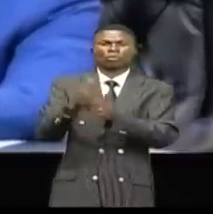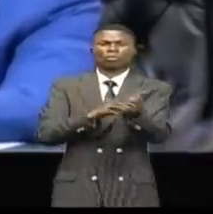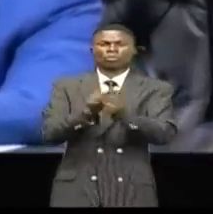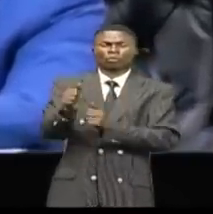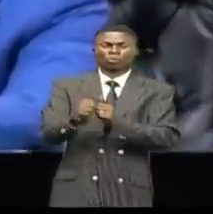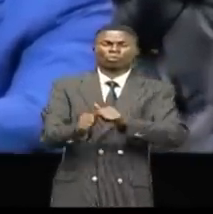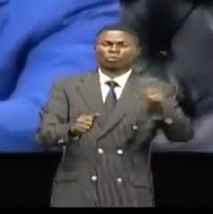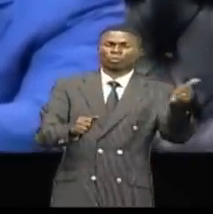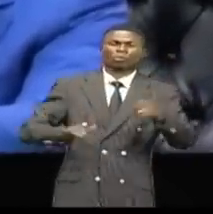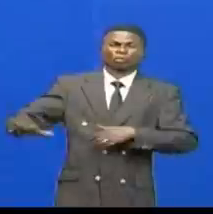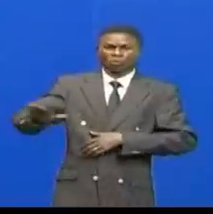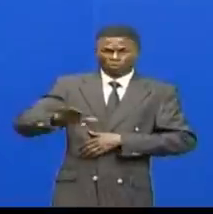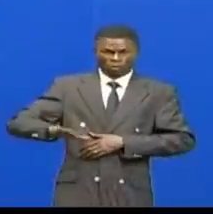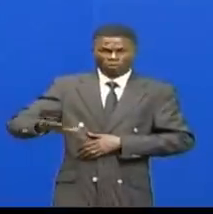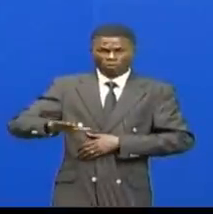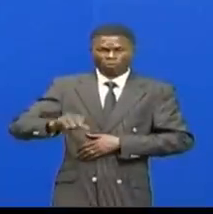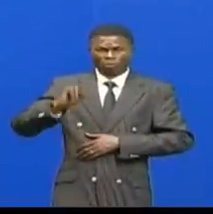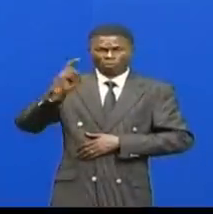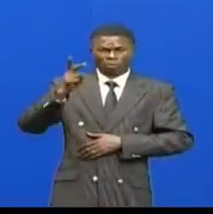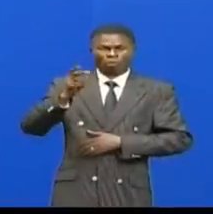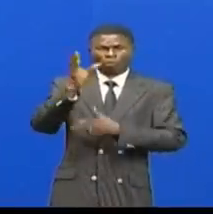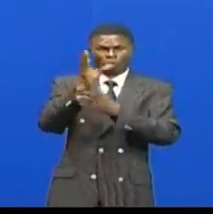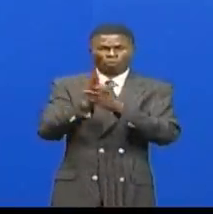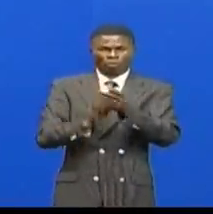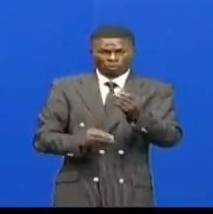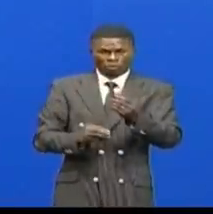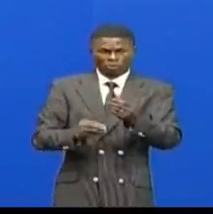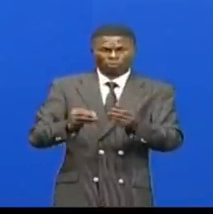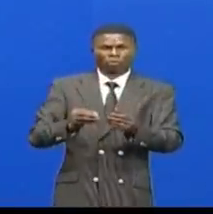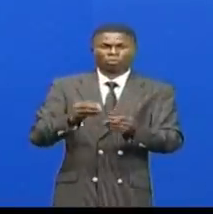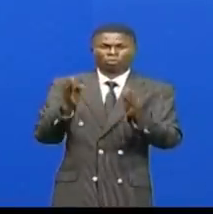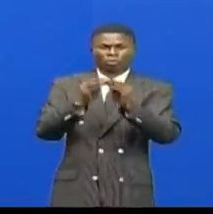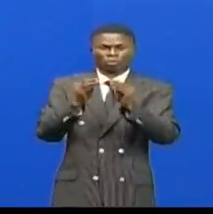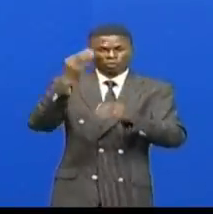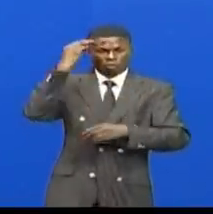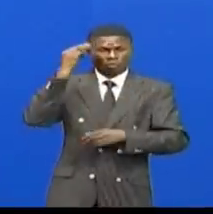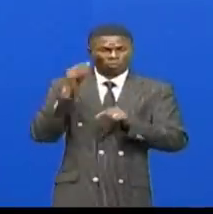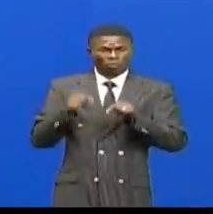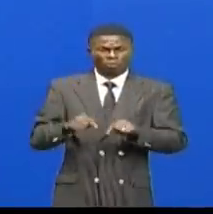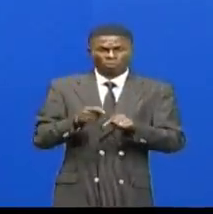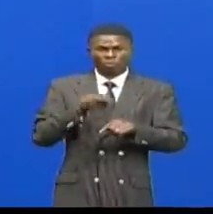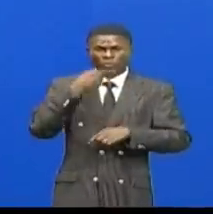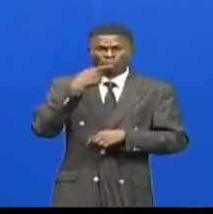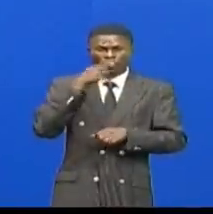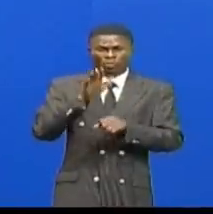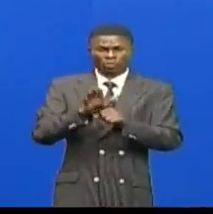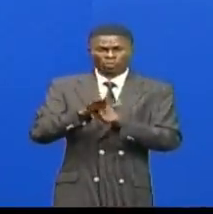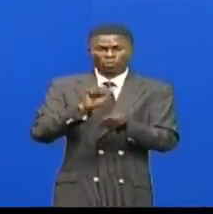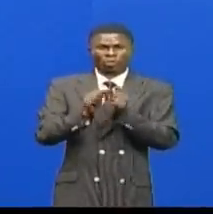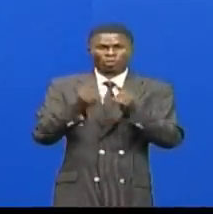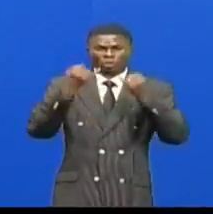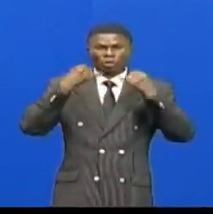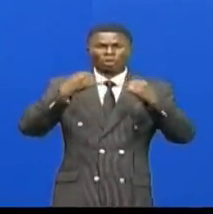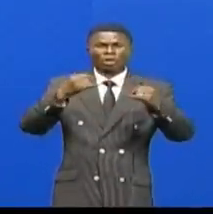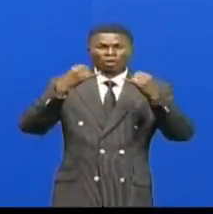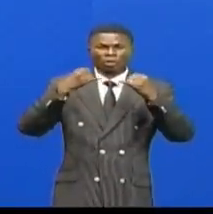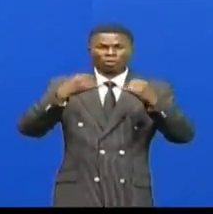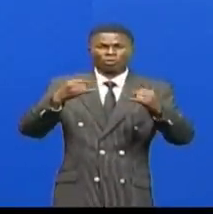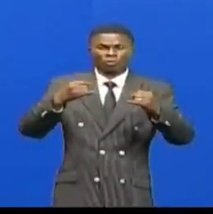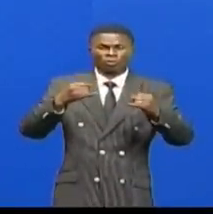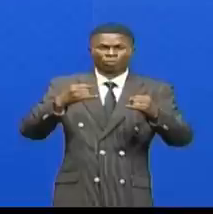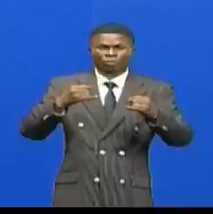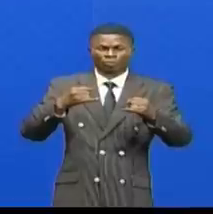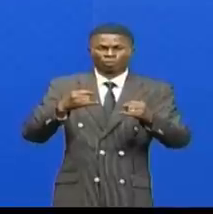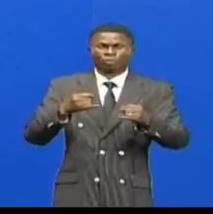pollueurs. Le deuxième chapitre du Conseil des ministres est de ce jour à porter sur le point d'information, État